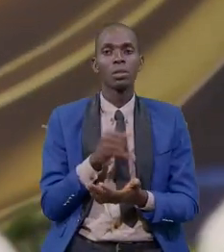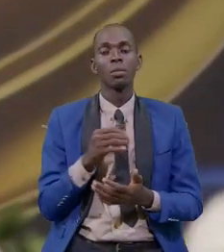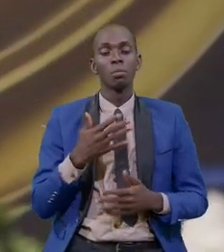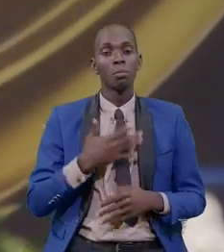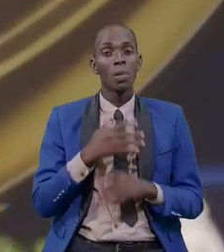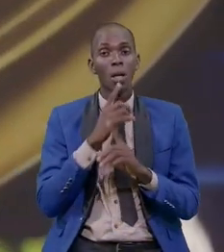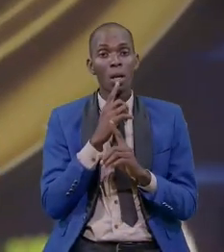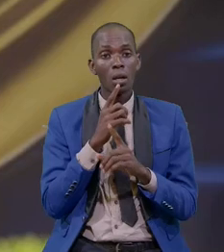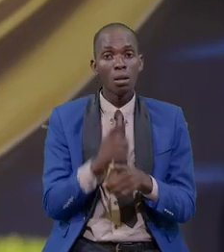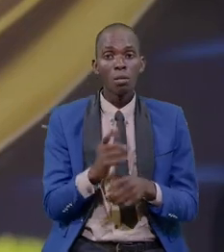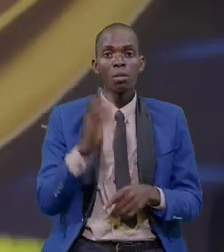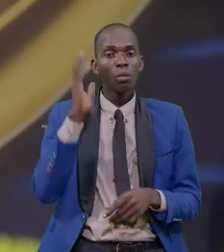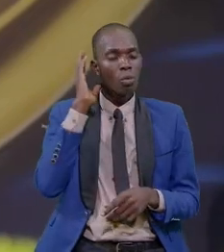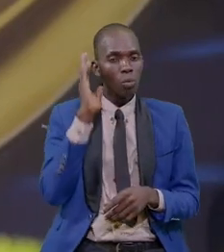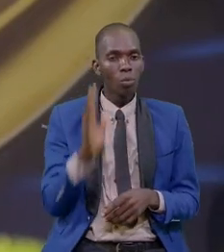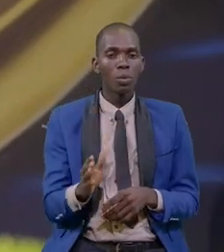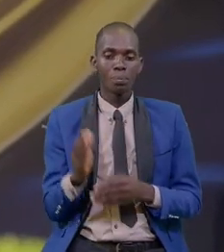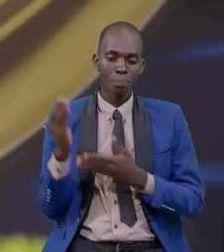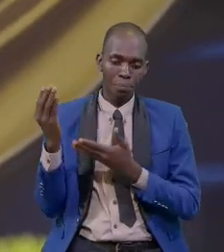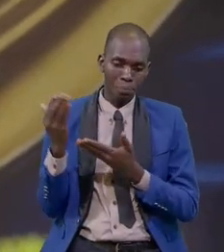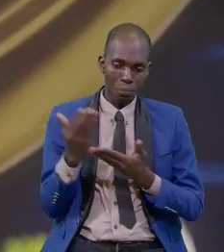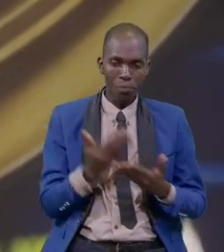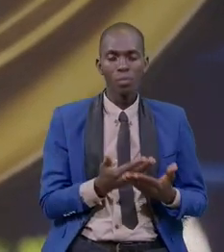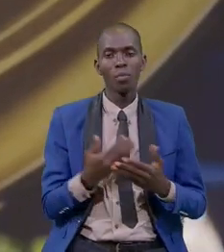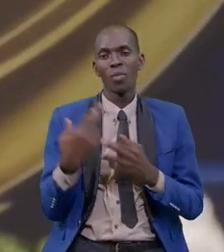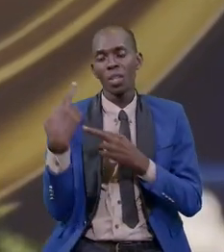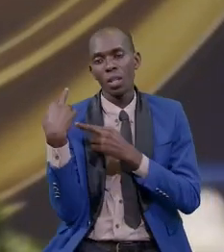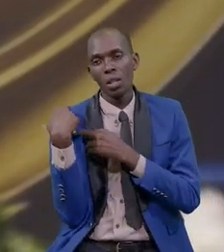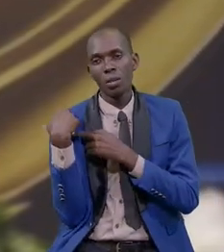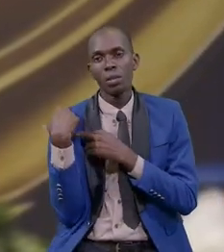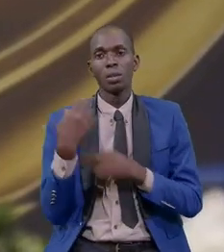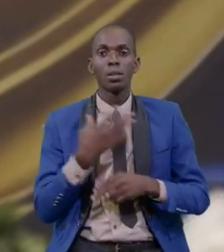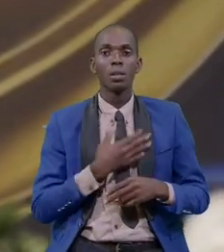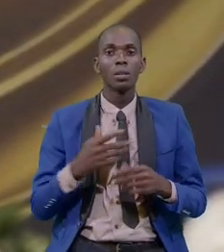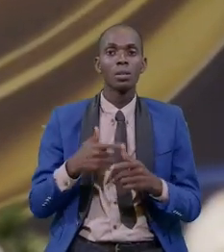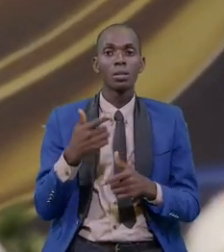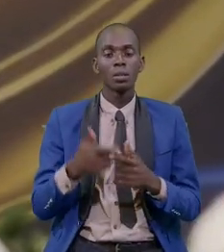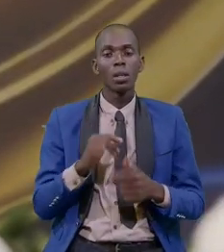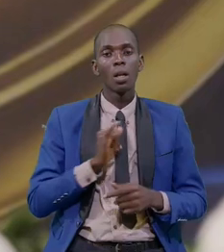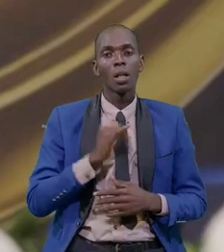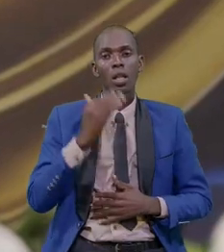réponse va générer la responsabilité. Et je sais,